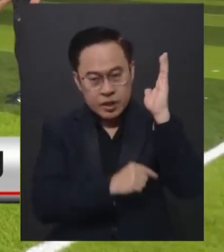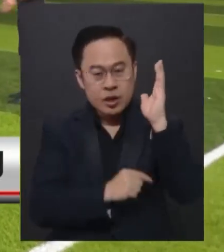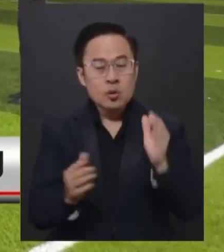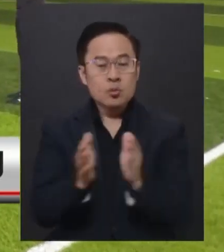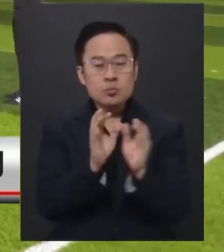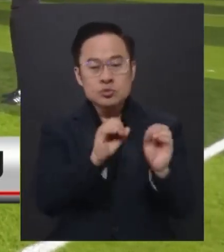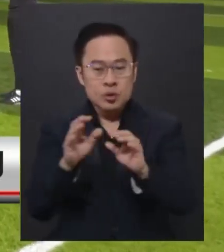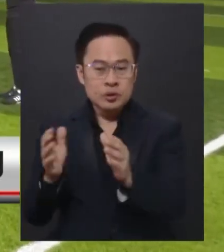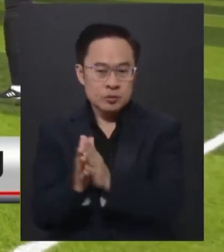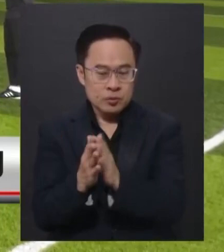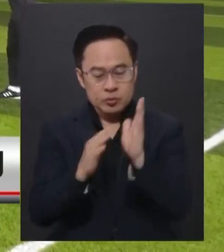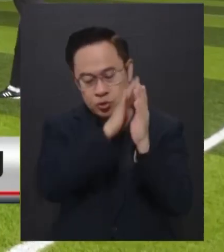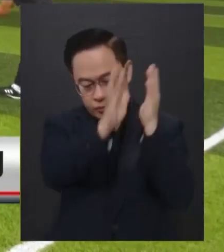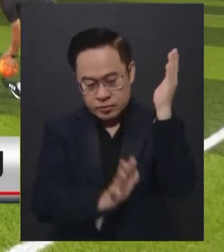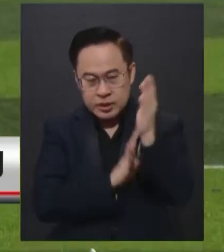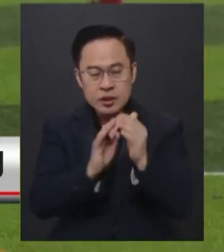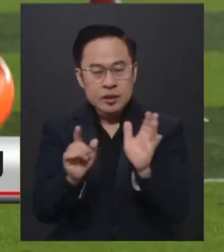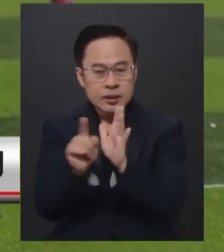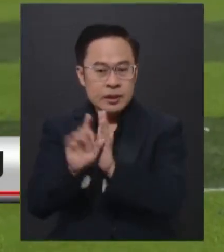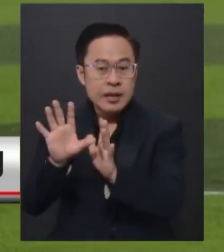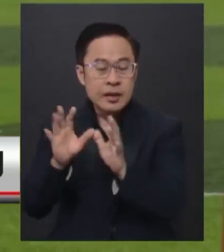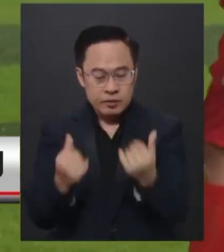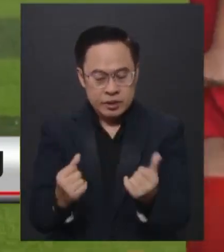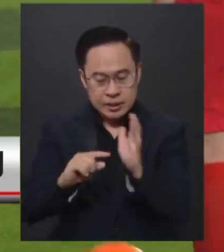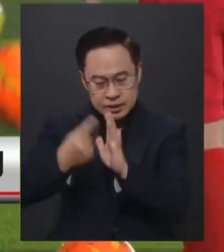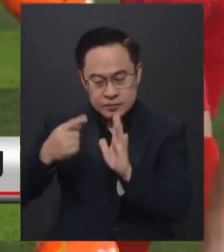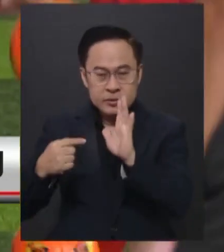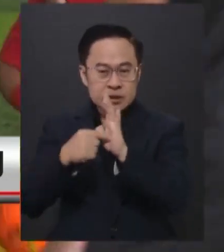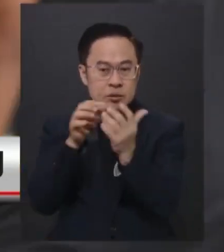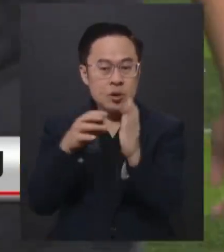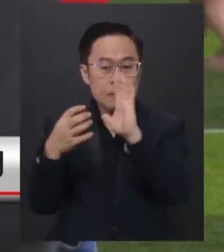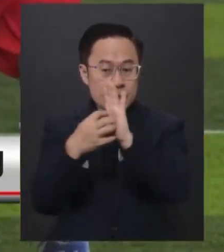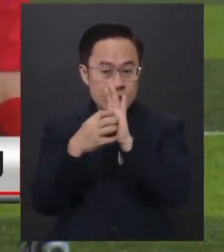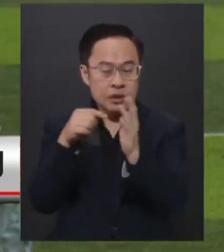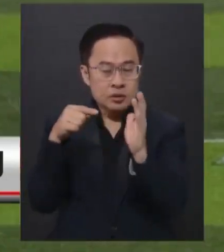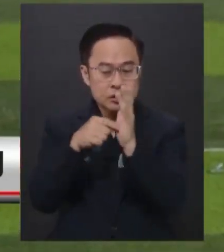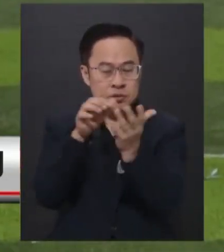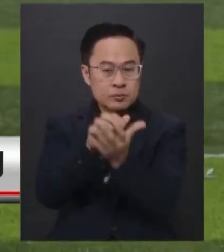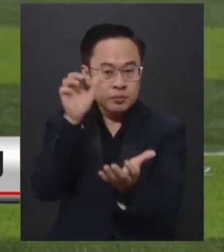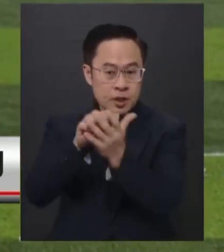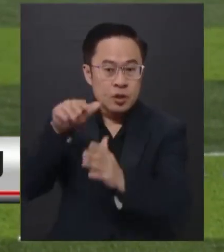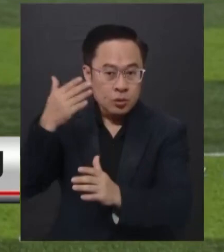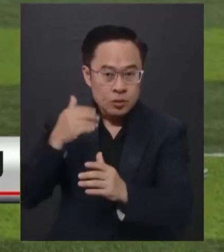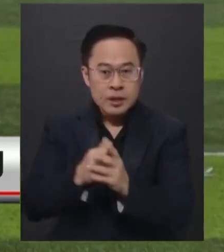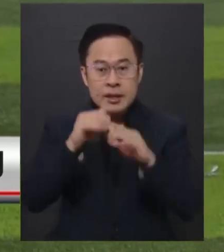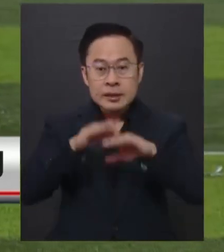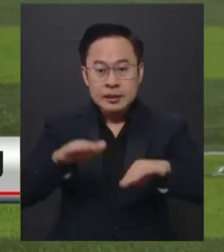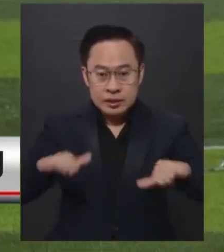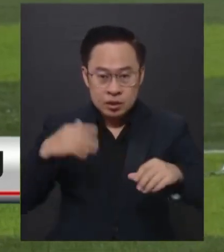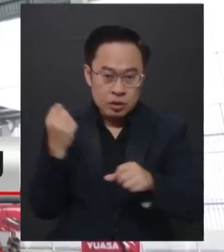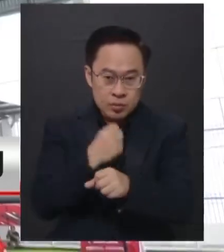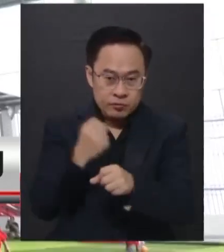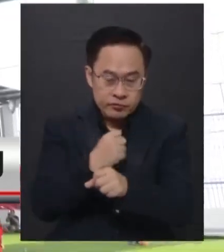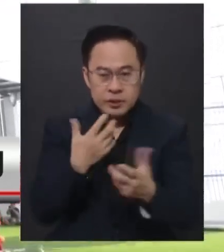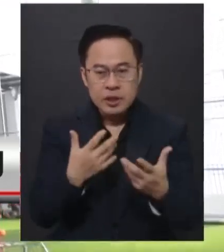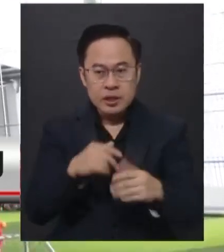ซีคอมเพล็กซ์เทศบาลบางปูจังหวัดสมุทรปราการค่ะก็บรรยากาศเนี่ยก็ท่ามกลางที่เต็มไปด้วยความสนุกนะที่จะเห็นภาพกันมีเด็กๆม